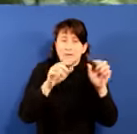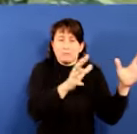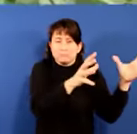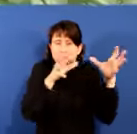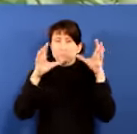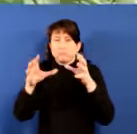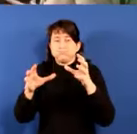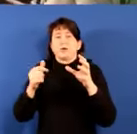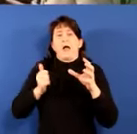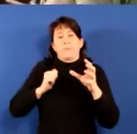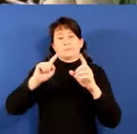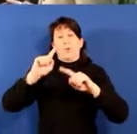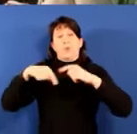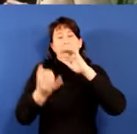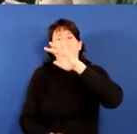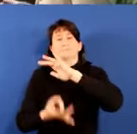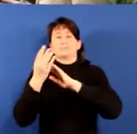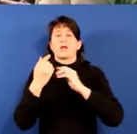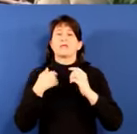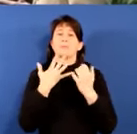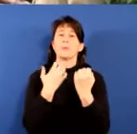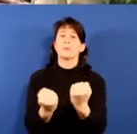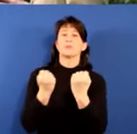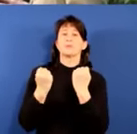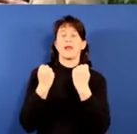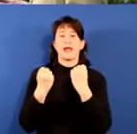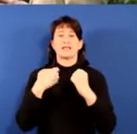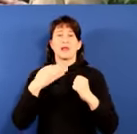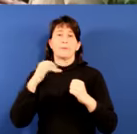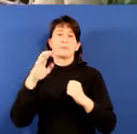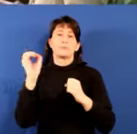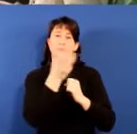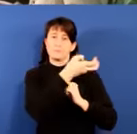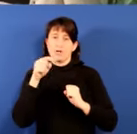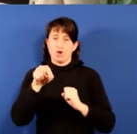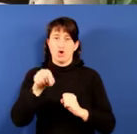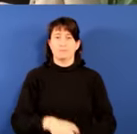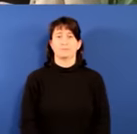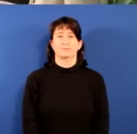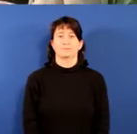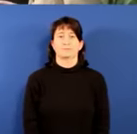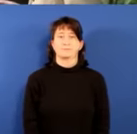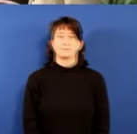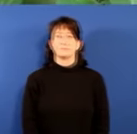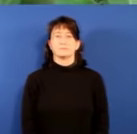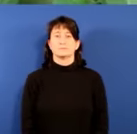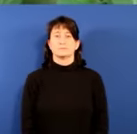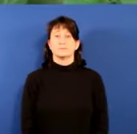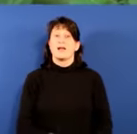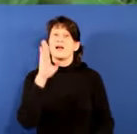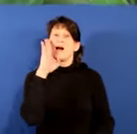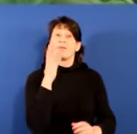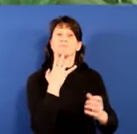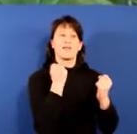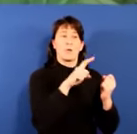berriztagarria erabiltzen duten instalazioei eta ondorioz landa garapenean laguntzen dutenei diru laguntzak emango dizkie.